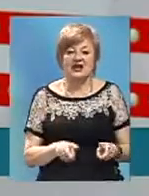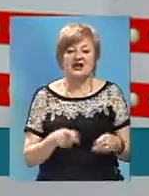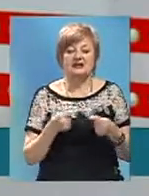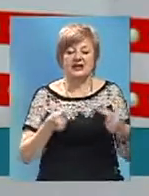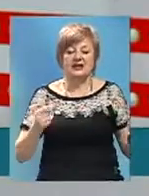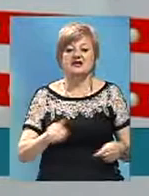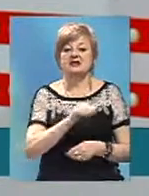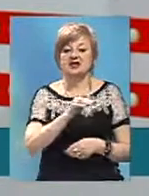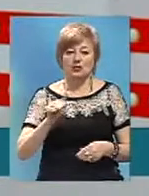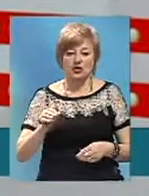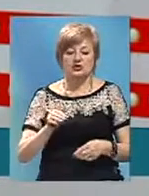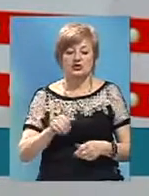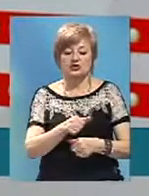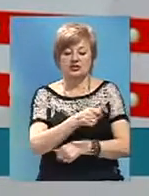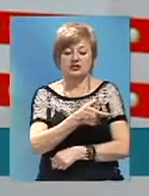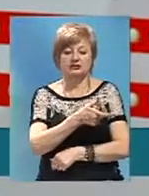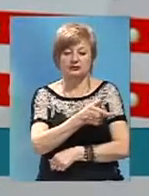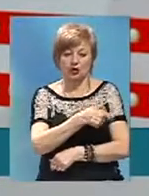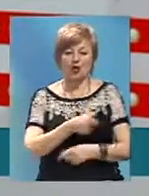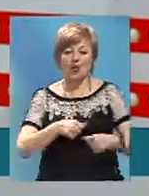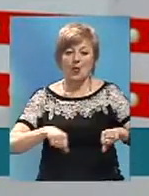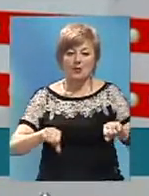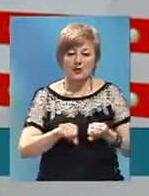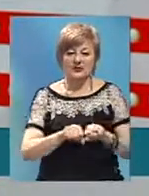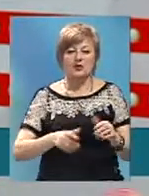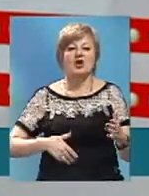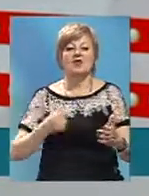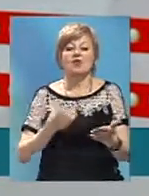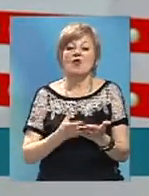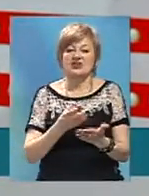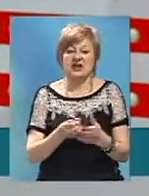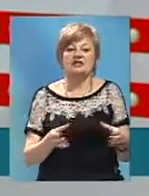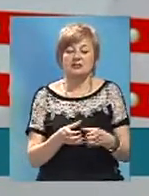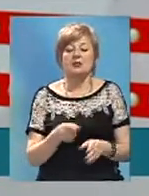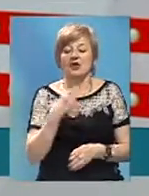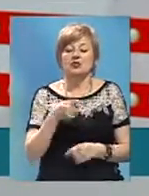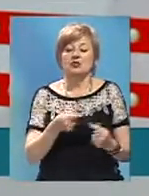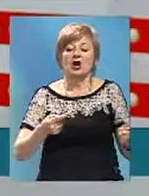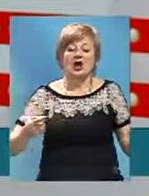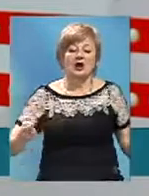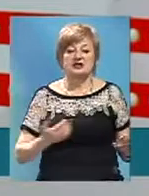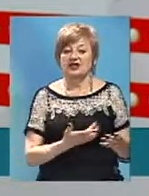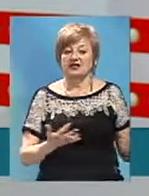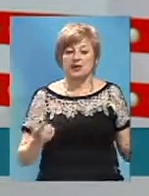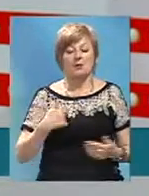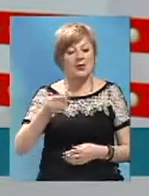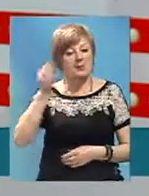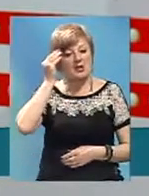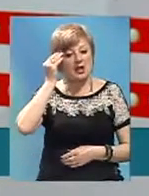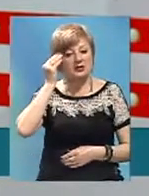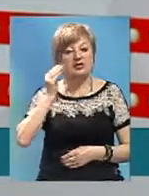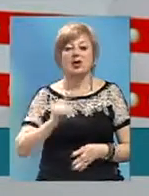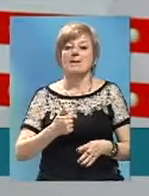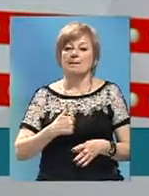різного рівня виборчих комісій. Ми говорили про фінансування партії. Ми говорили про багато речей. І ми цю думку українських виборців, а ми